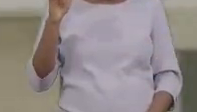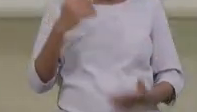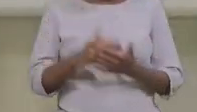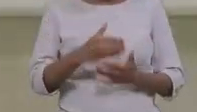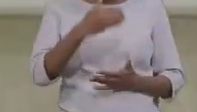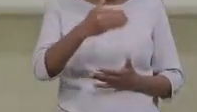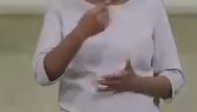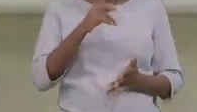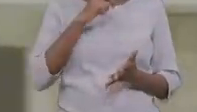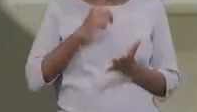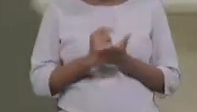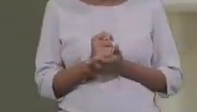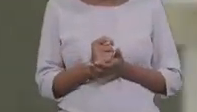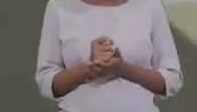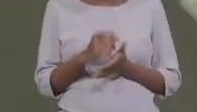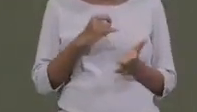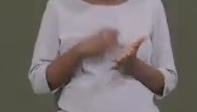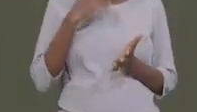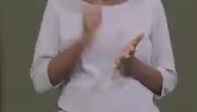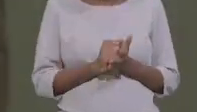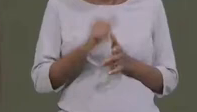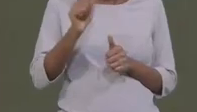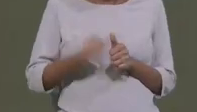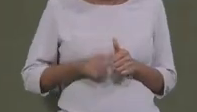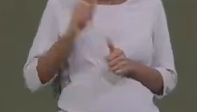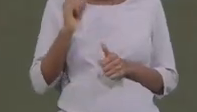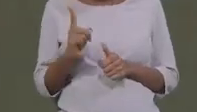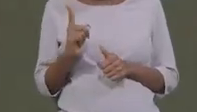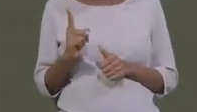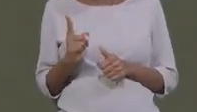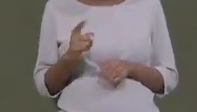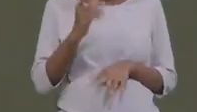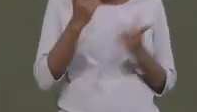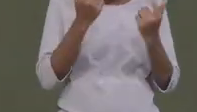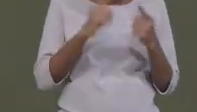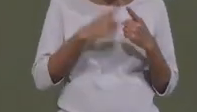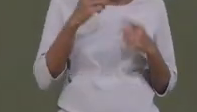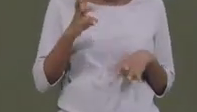Acquiert la vérité, ne la vend pas. La sagesse, l'instruction et l'intelligence.